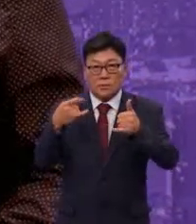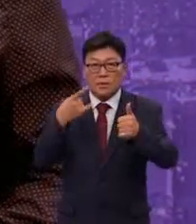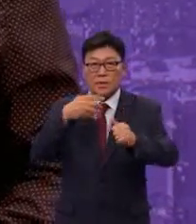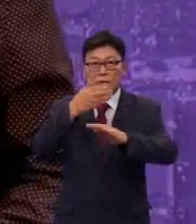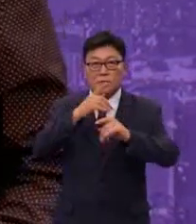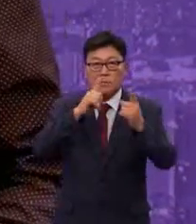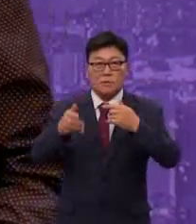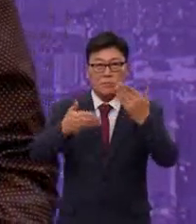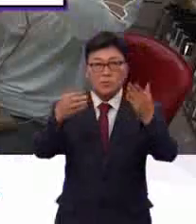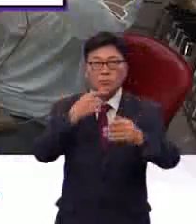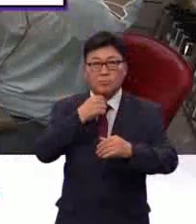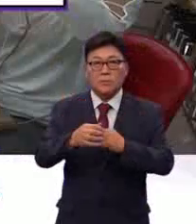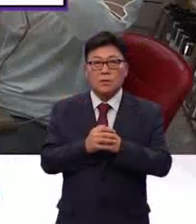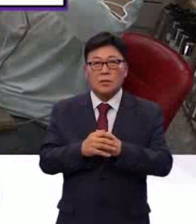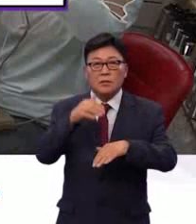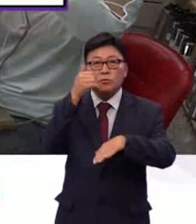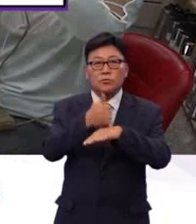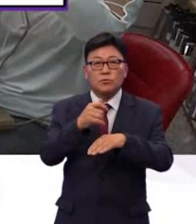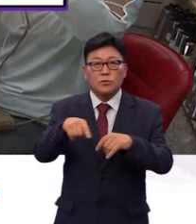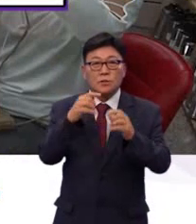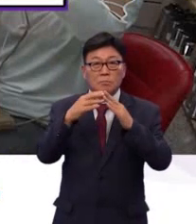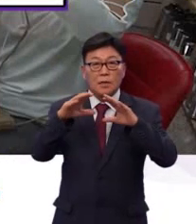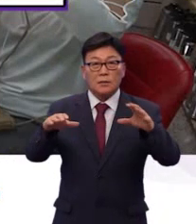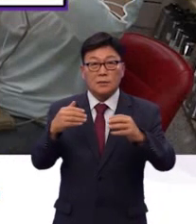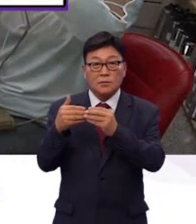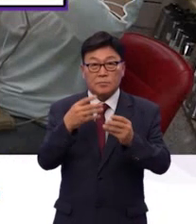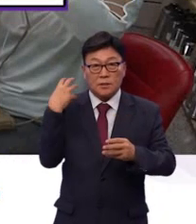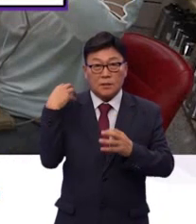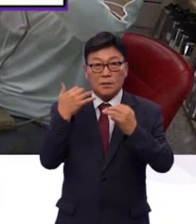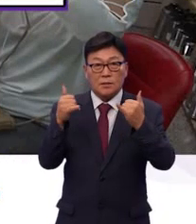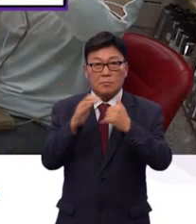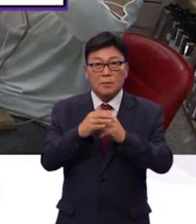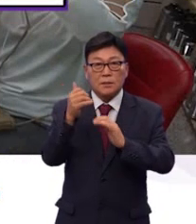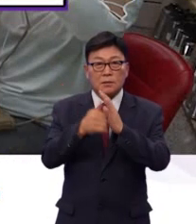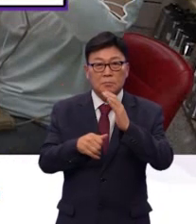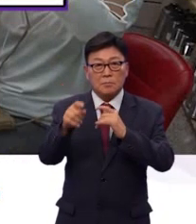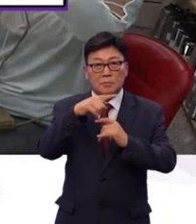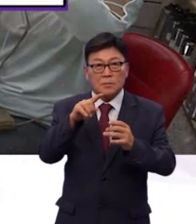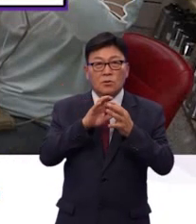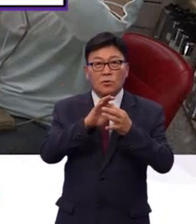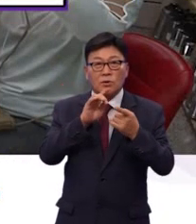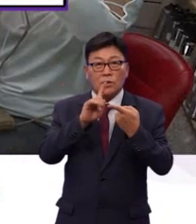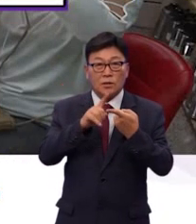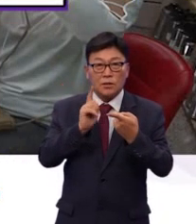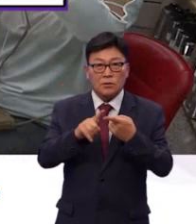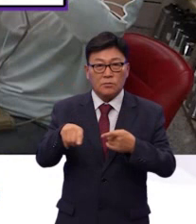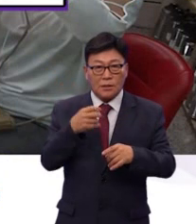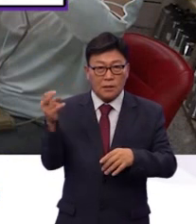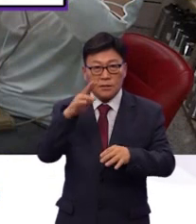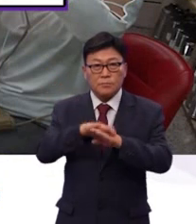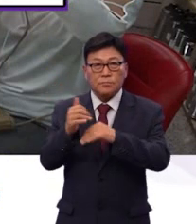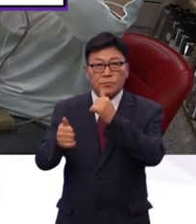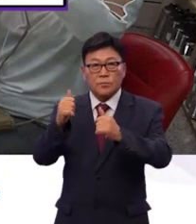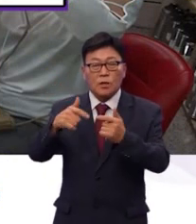말씀을 전달하고 싶습니다. 끝으로 우리 마을 공동체 주민 리더는 실패 경험 공유를 통해서 제도전을 응원하는